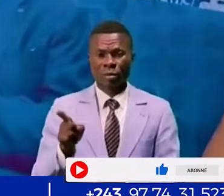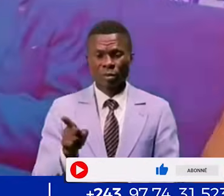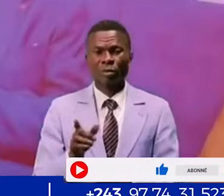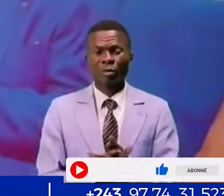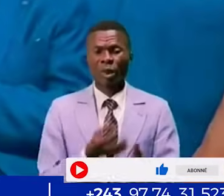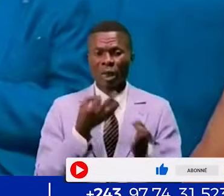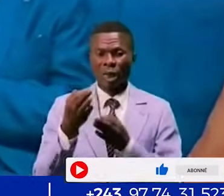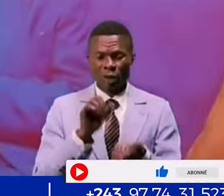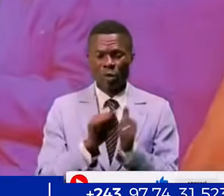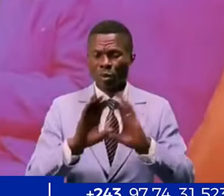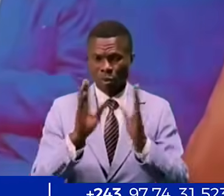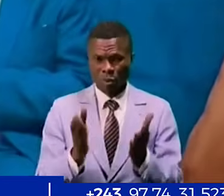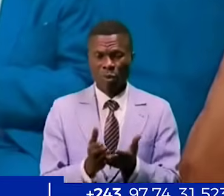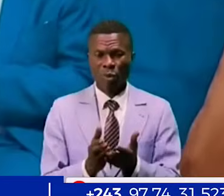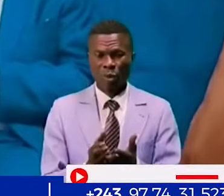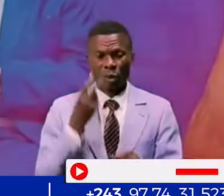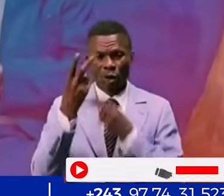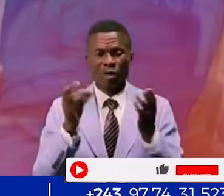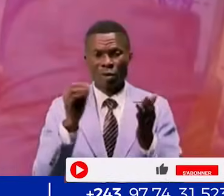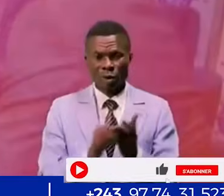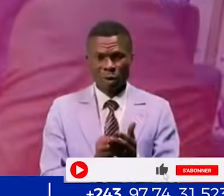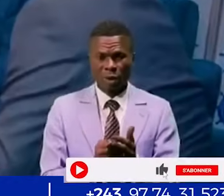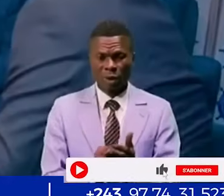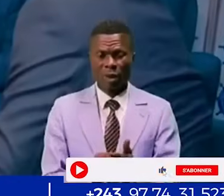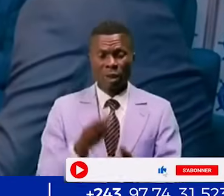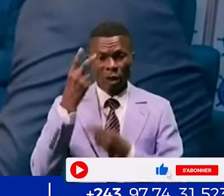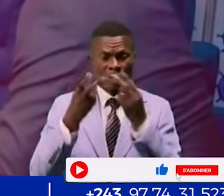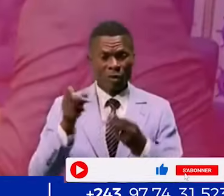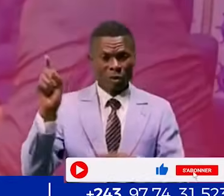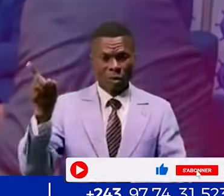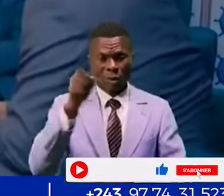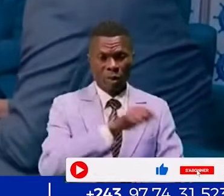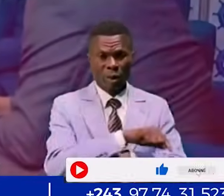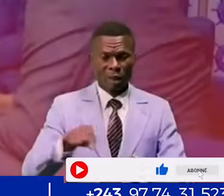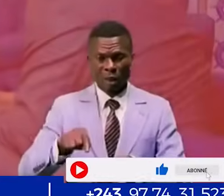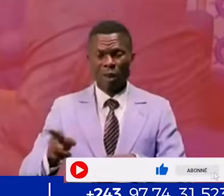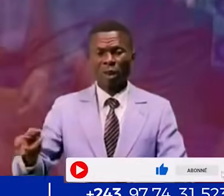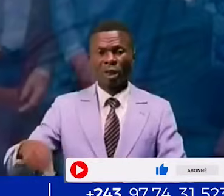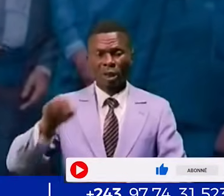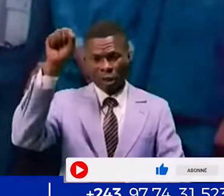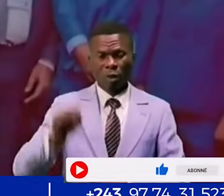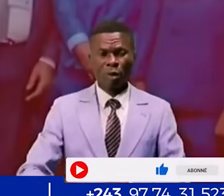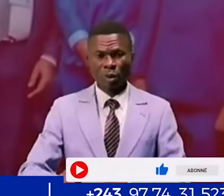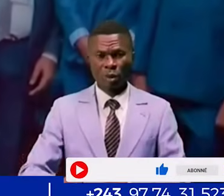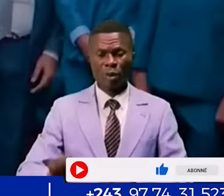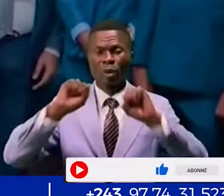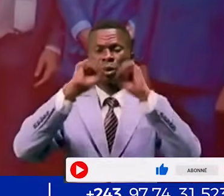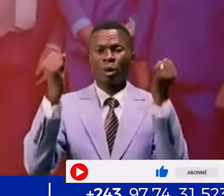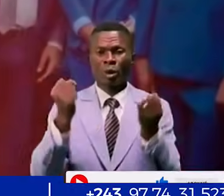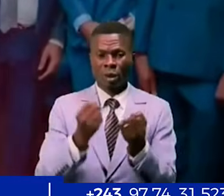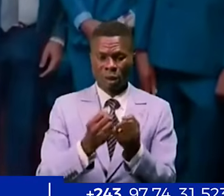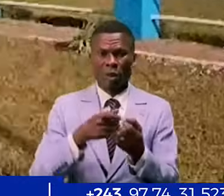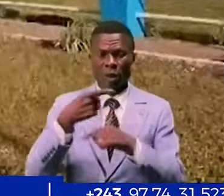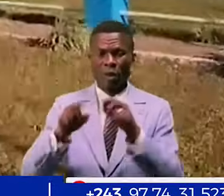d'une pierre deux coups, effectuant en même temps une itinérance dans la direction régionale sud de la société